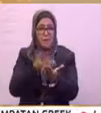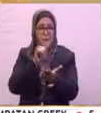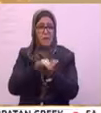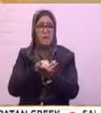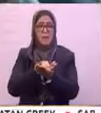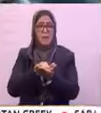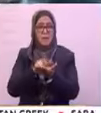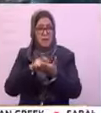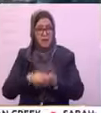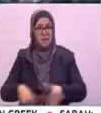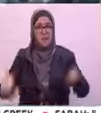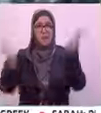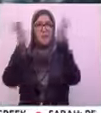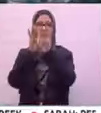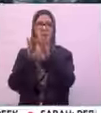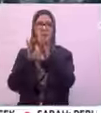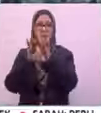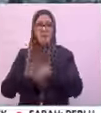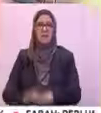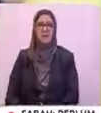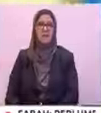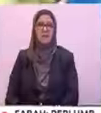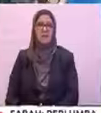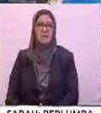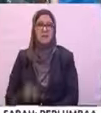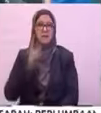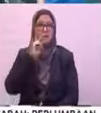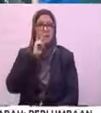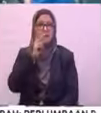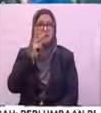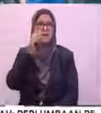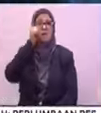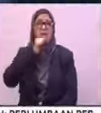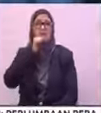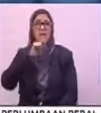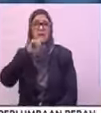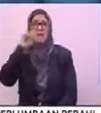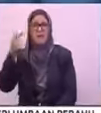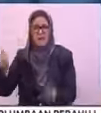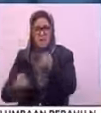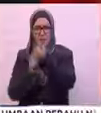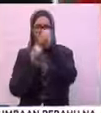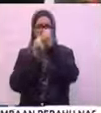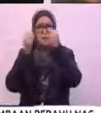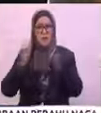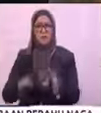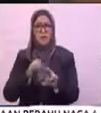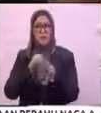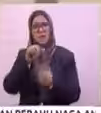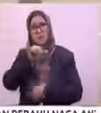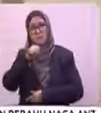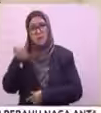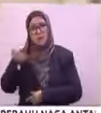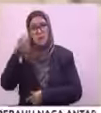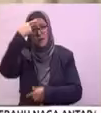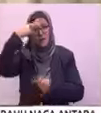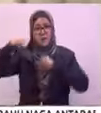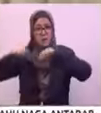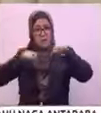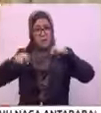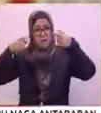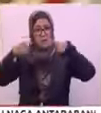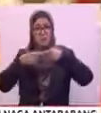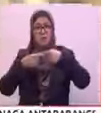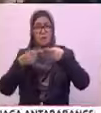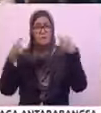juga mustahak. Persepsi yang wanita hanya alternatif atau penyokong di sebalik sesuatu tindakan atau keputusan sudah